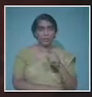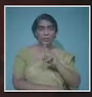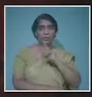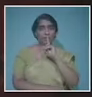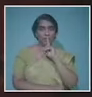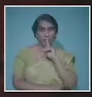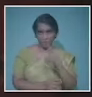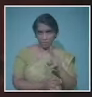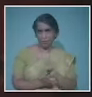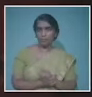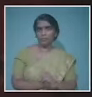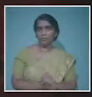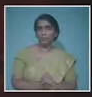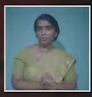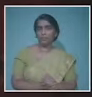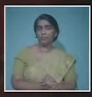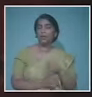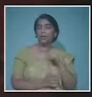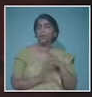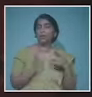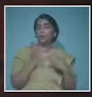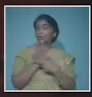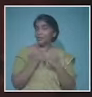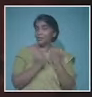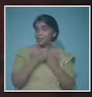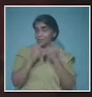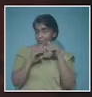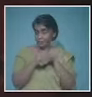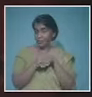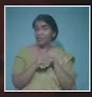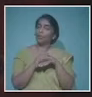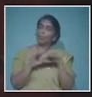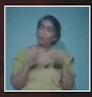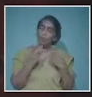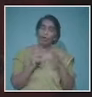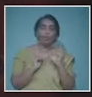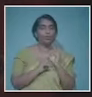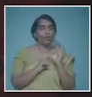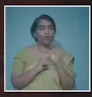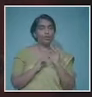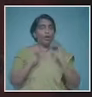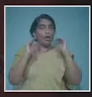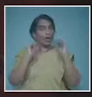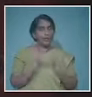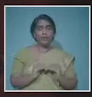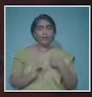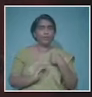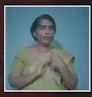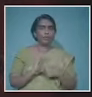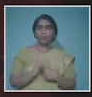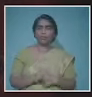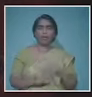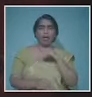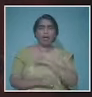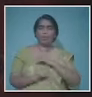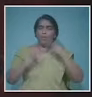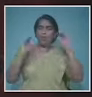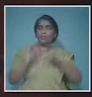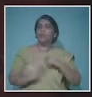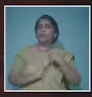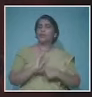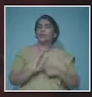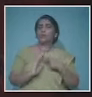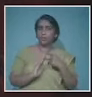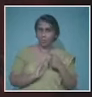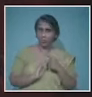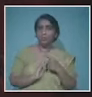kuat. Me samudhi vyapare yatule ho dupat kama adu enway kila ape rata deng adu ada ya mla abi rata khati